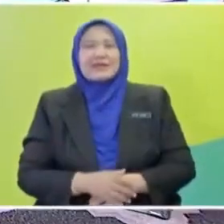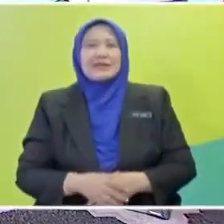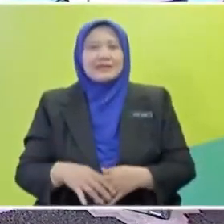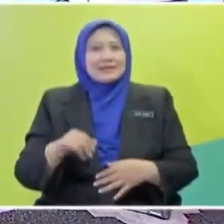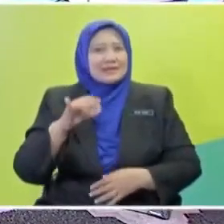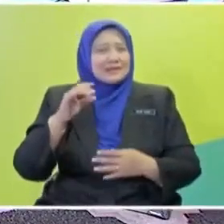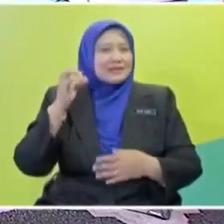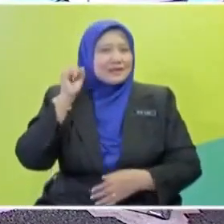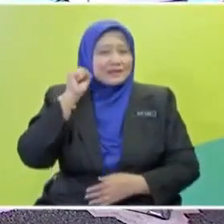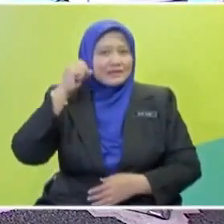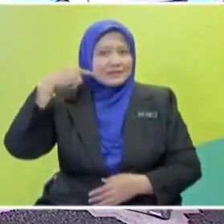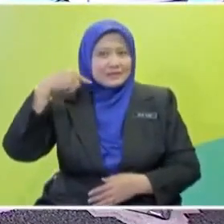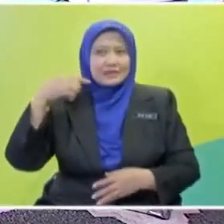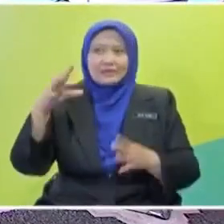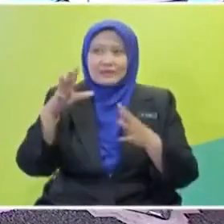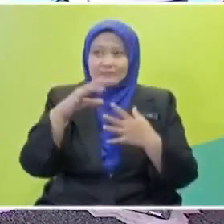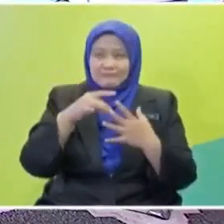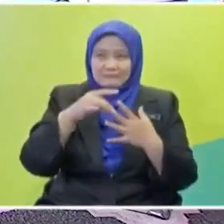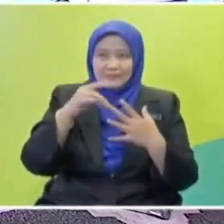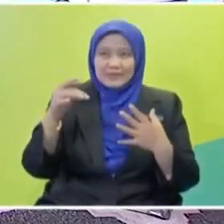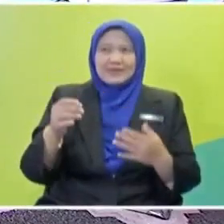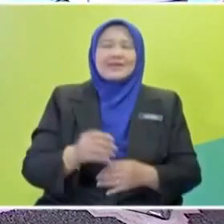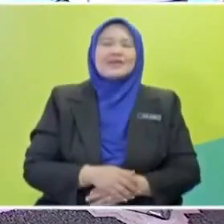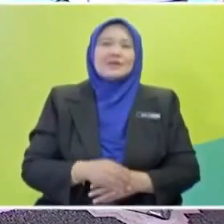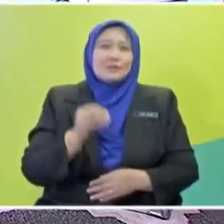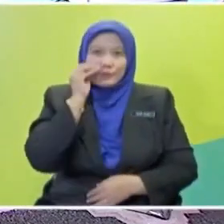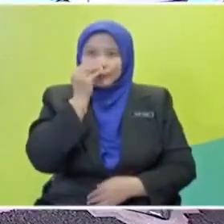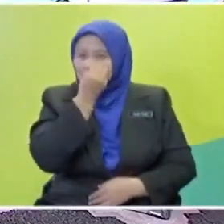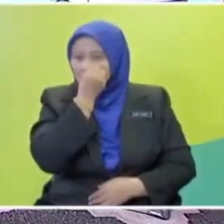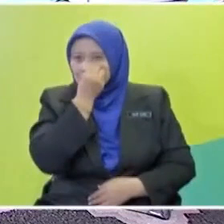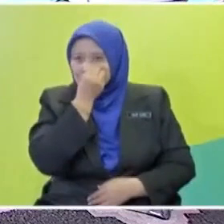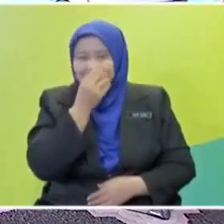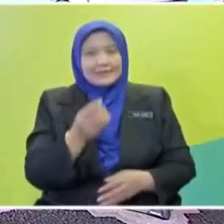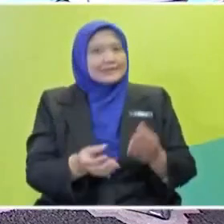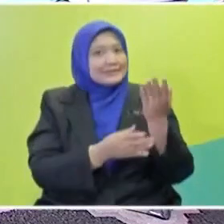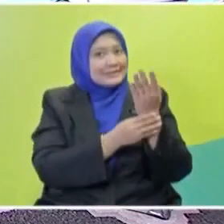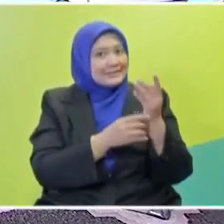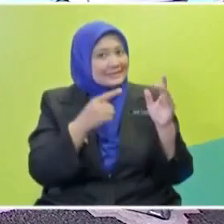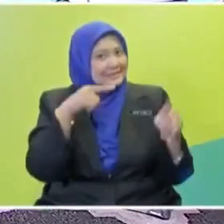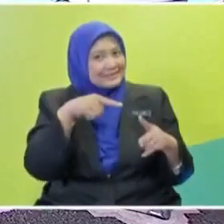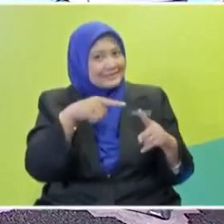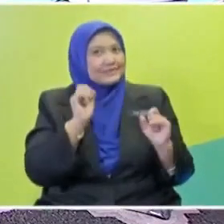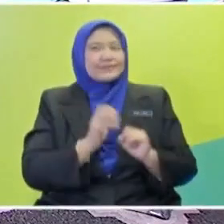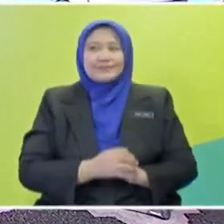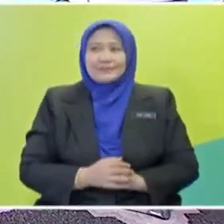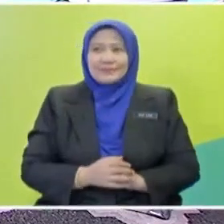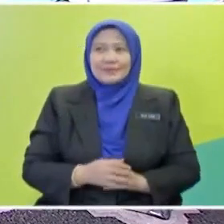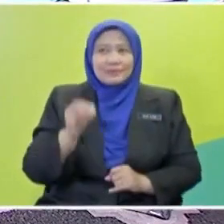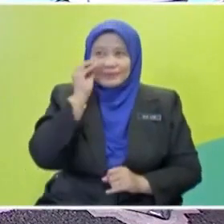Cikgu Suhaila. Padahal bunga ni lebih cantik daripada saya. Cikgu, bila cakap pasal bunga ni kan, bunga yang saya pegang